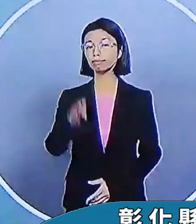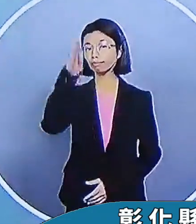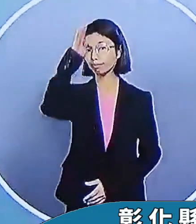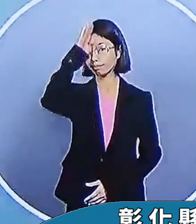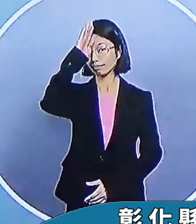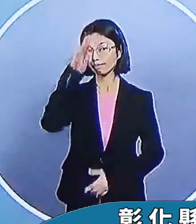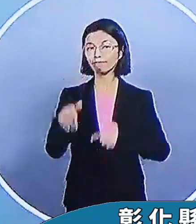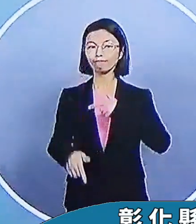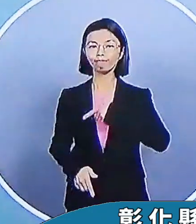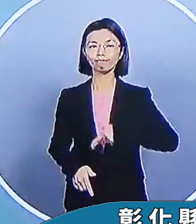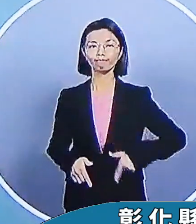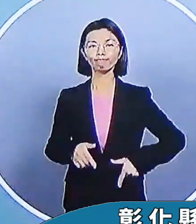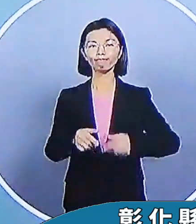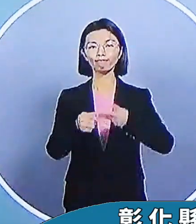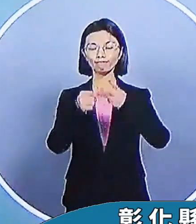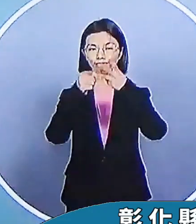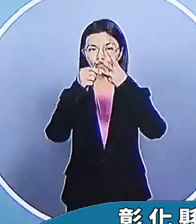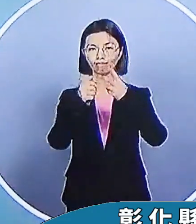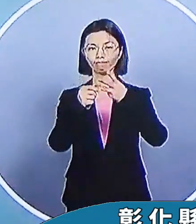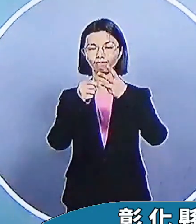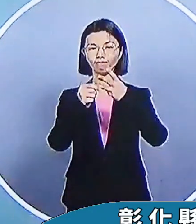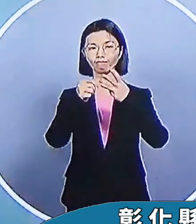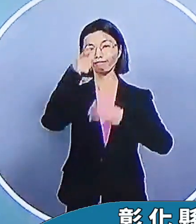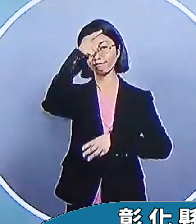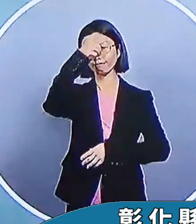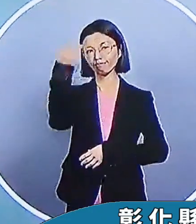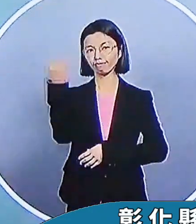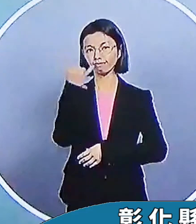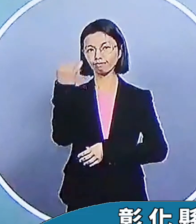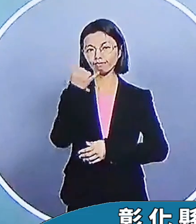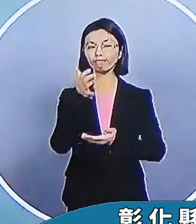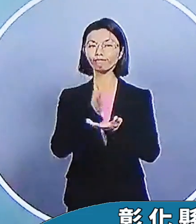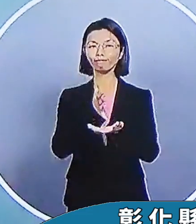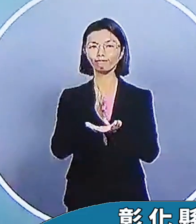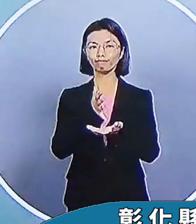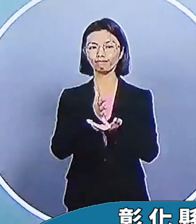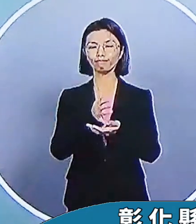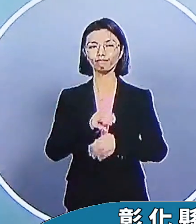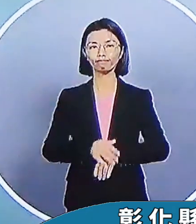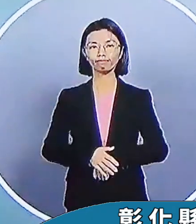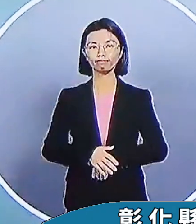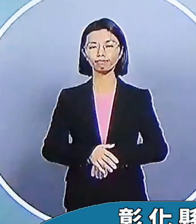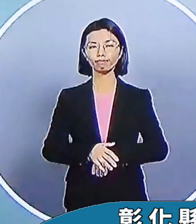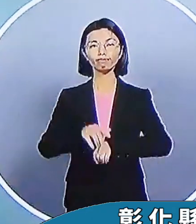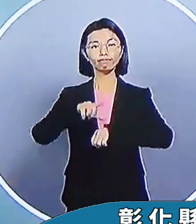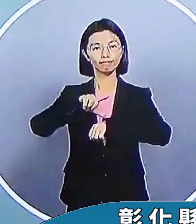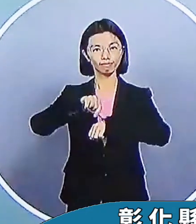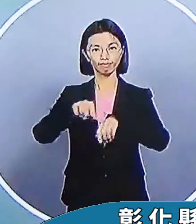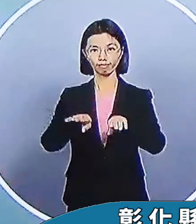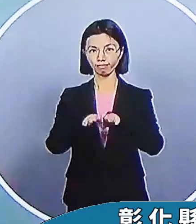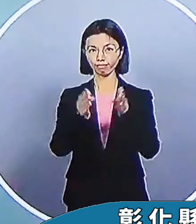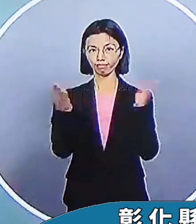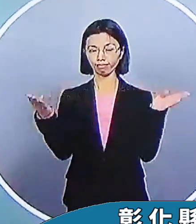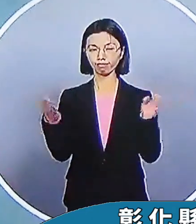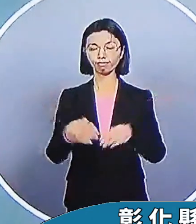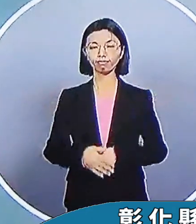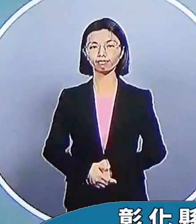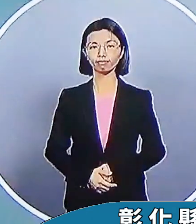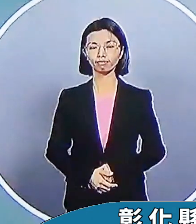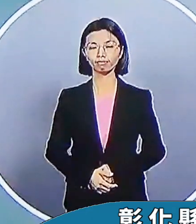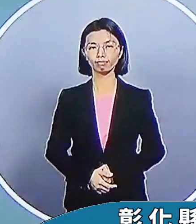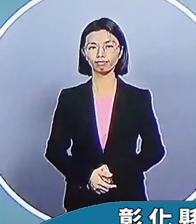请第3位候选人黄秀芳女士发表政见，计时开始。